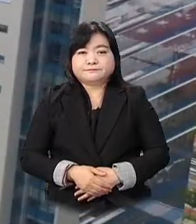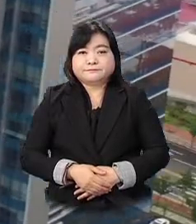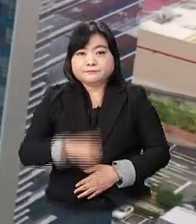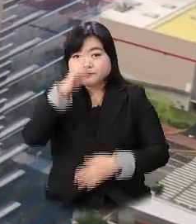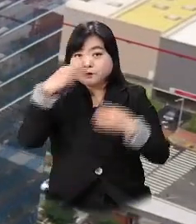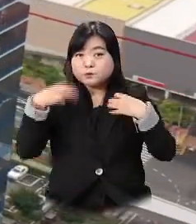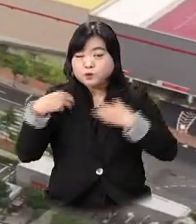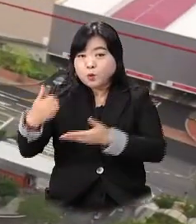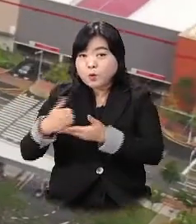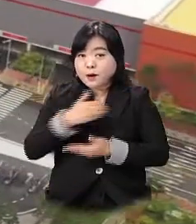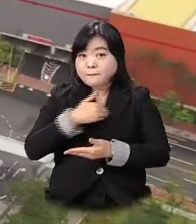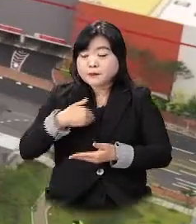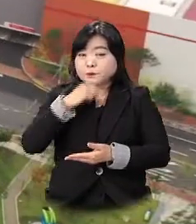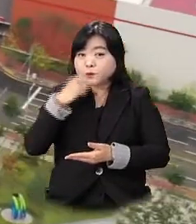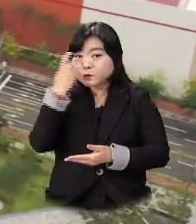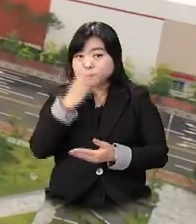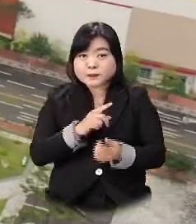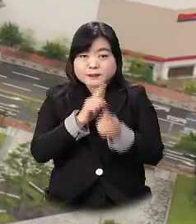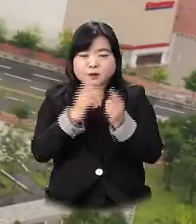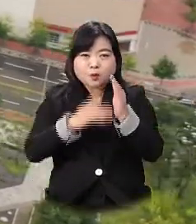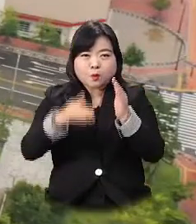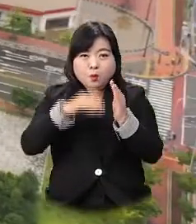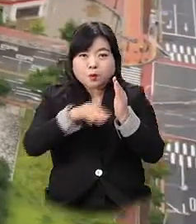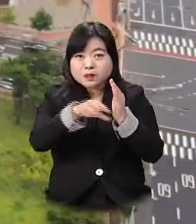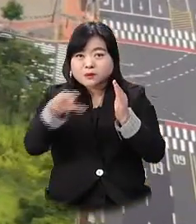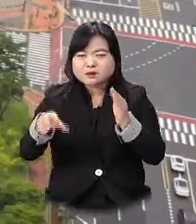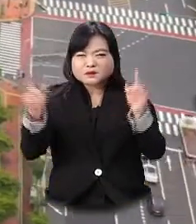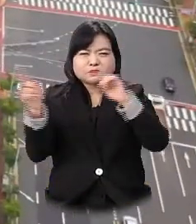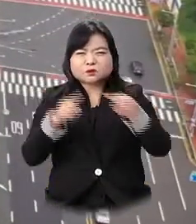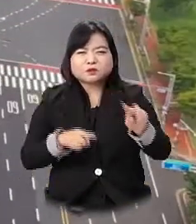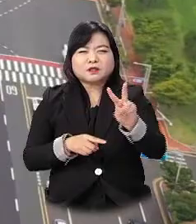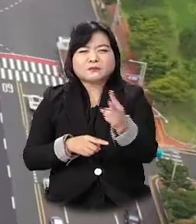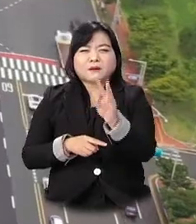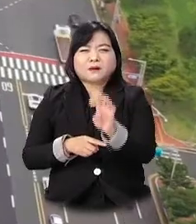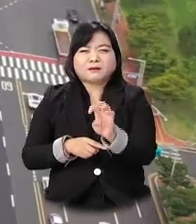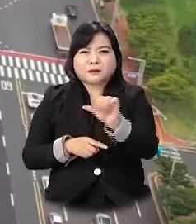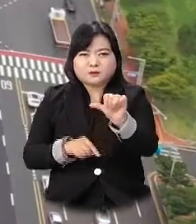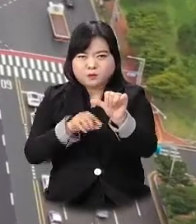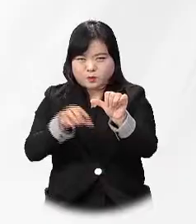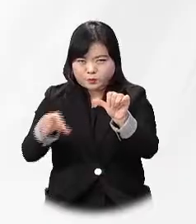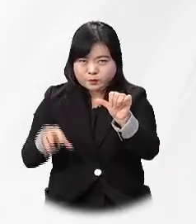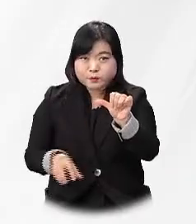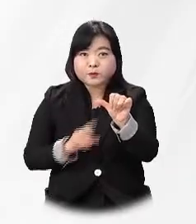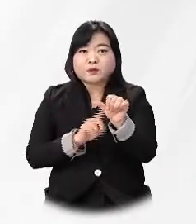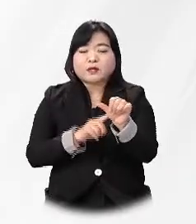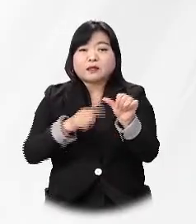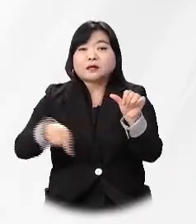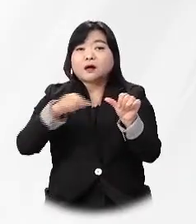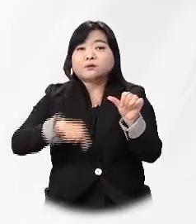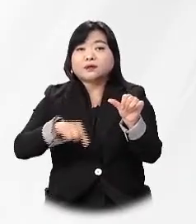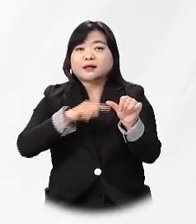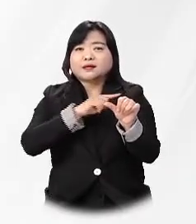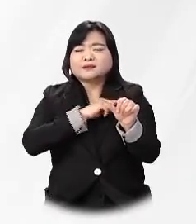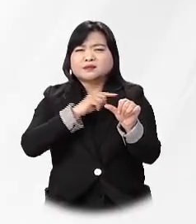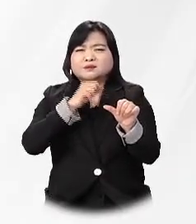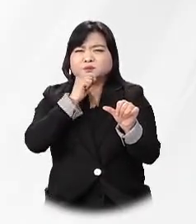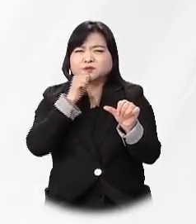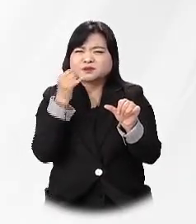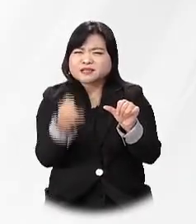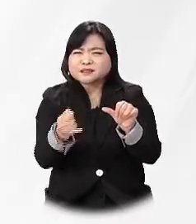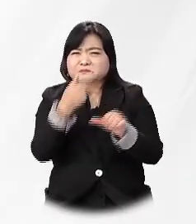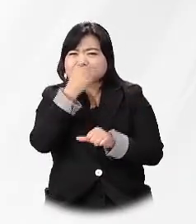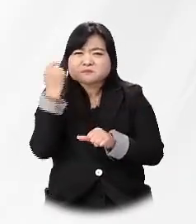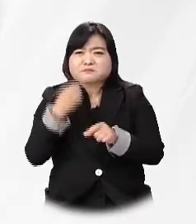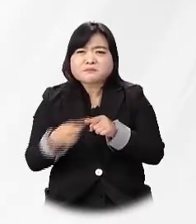정부의 고객 만족도 조사 대상인 공공기관은 전국에 245곳입니다. 이 가운데 가장 낮은 등급인